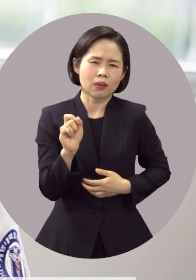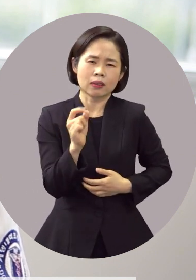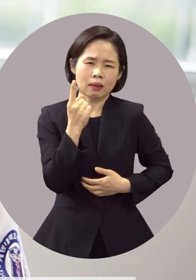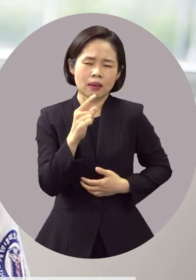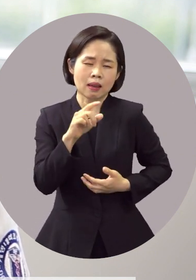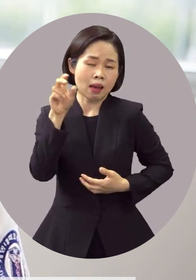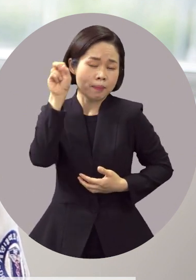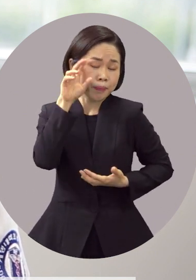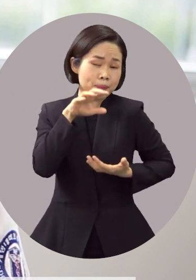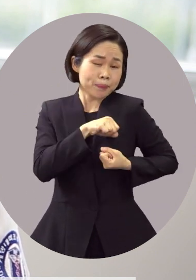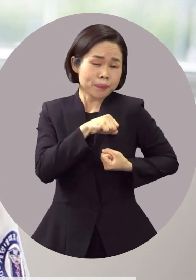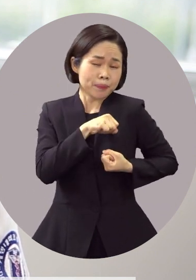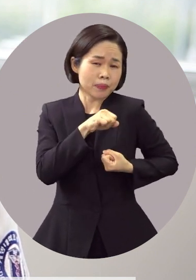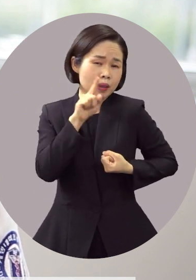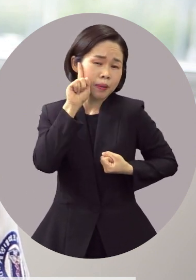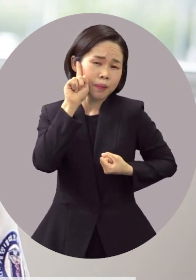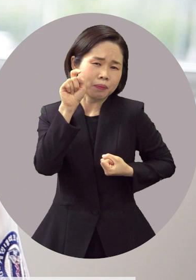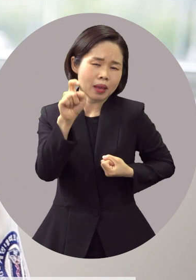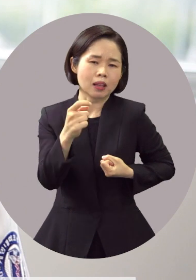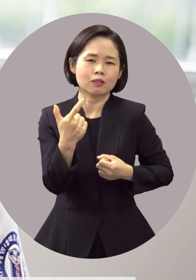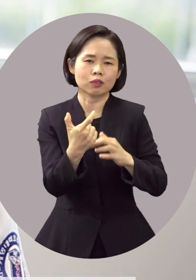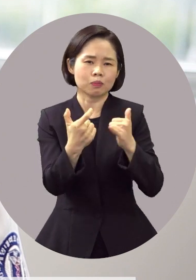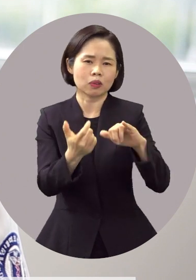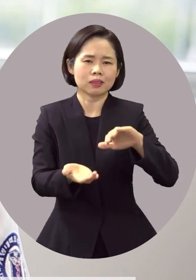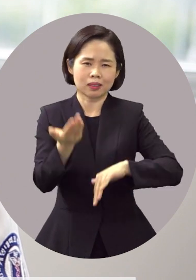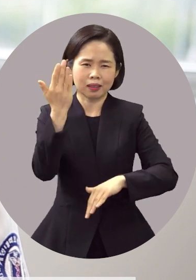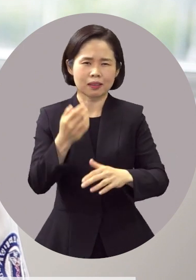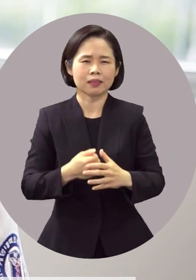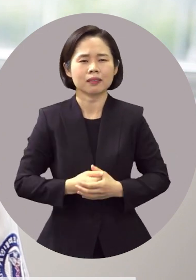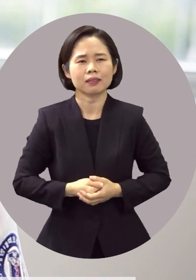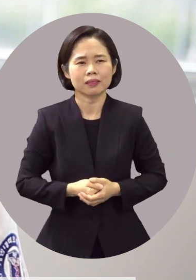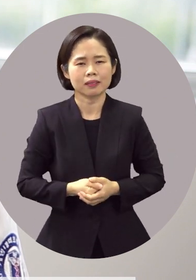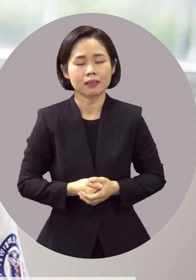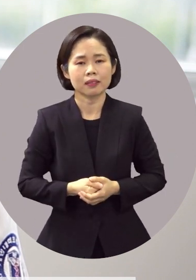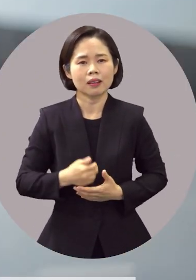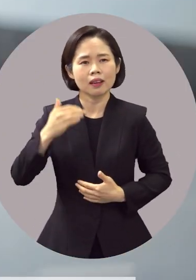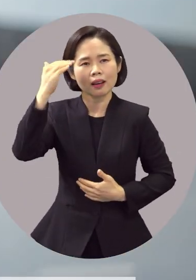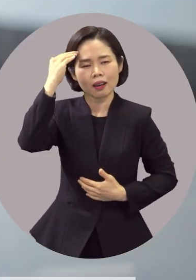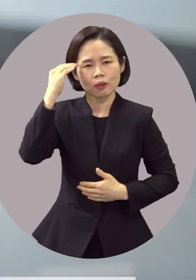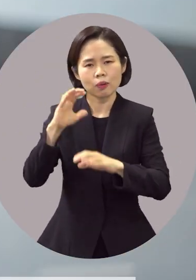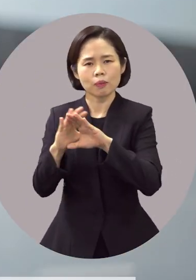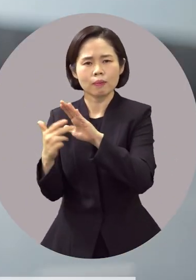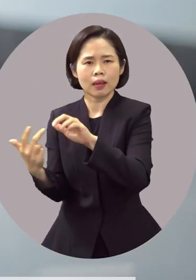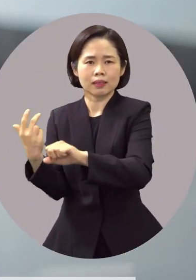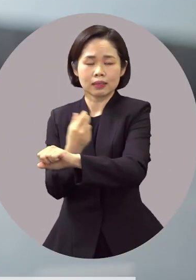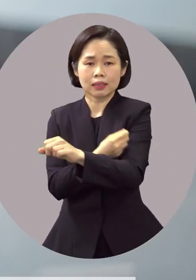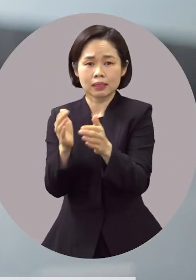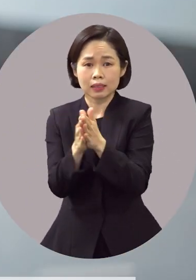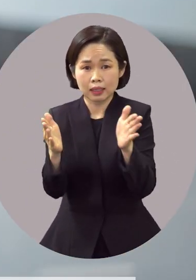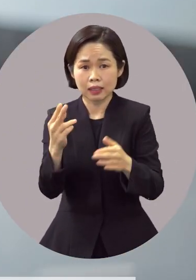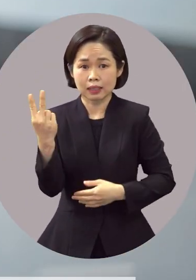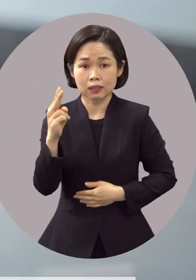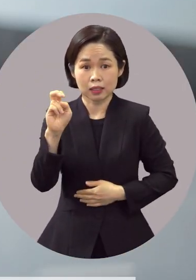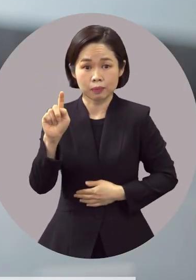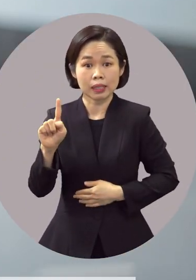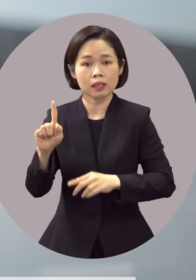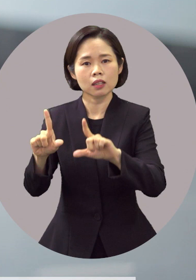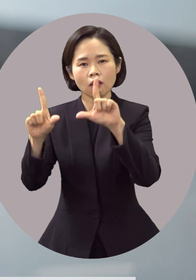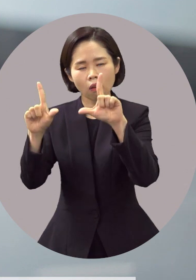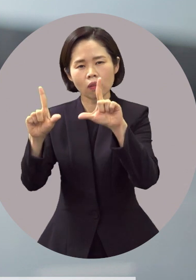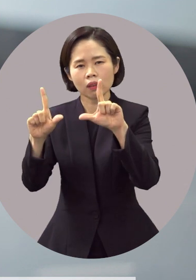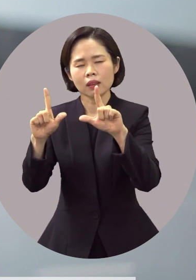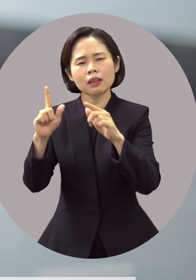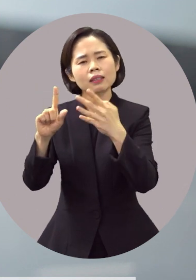인한 급성 심정지 발생이 매일 60여 명이 넘는 것으로 조사되었습니다. 국내에서 코로나 백신 접종이